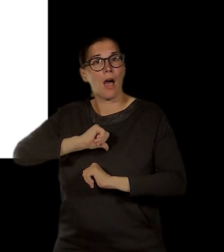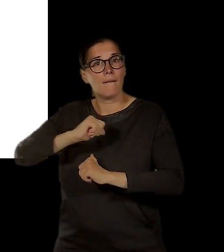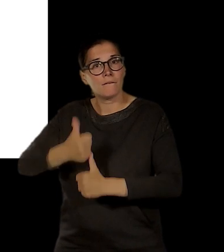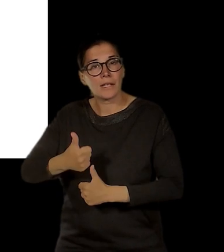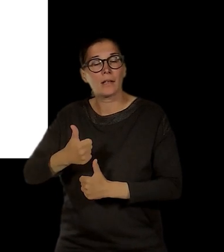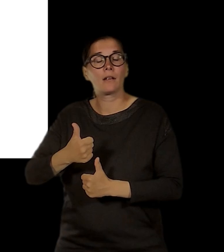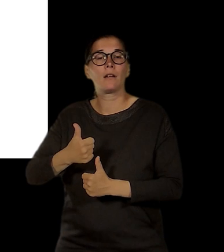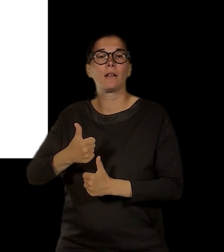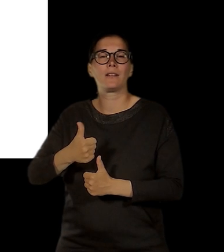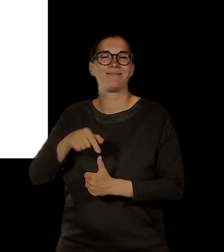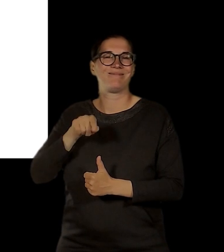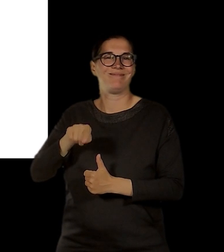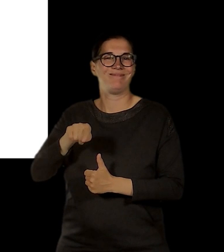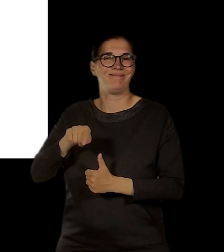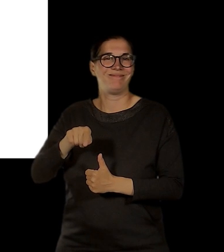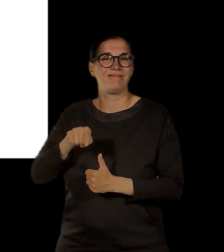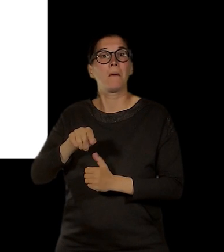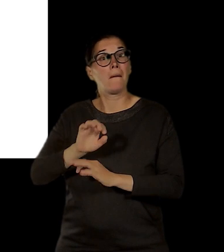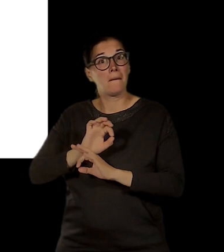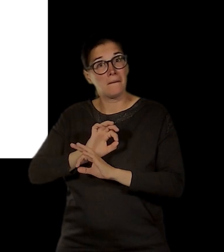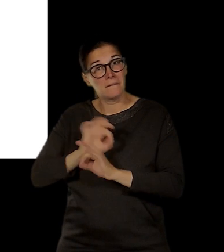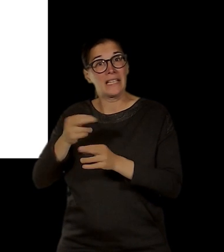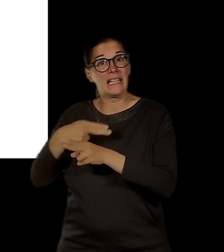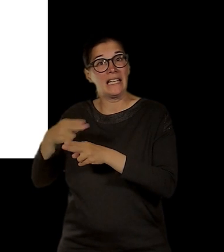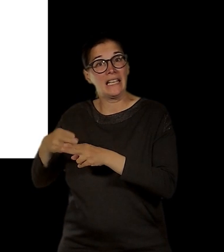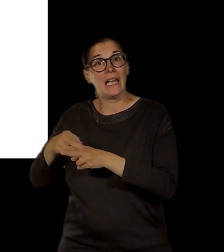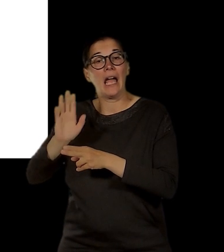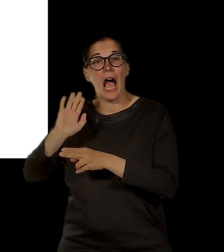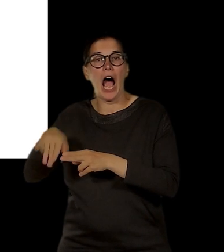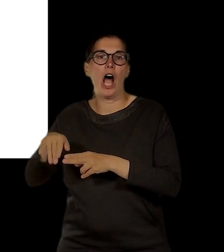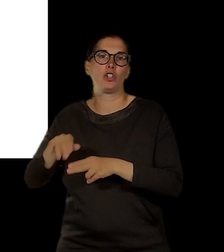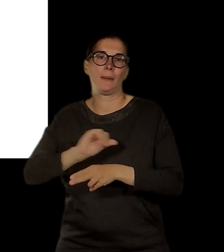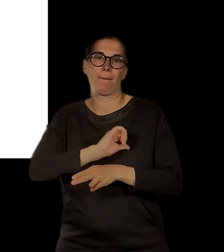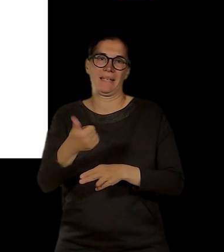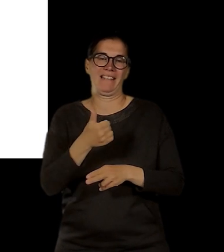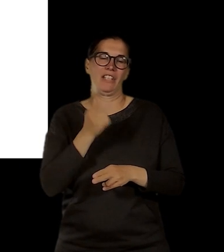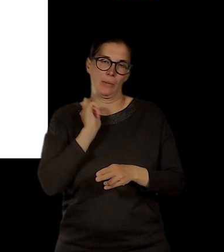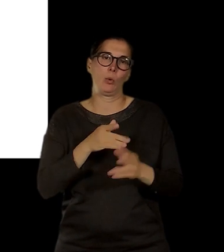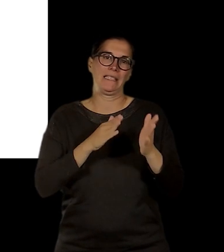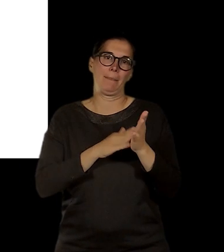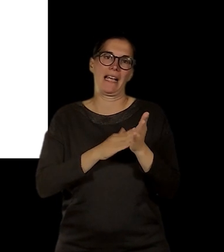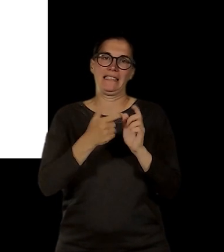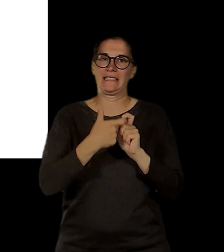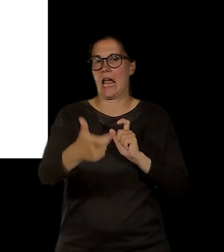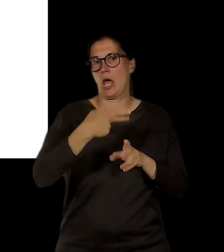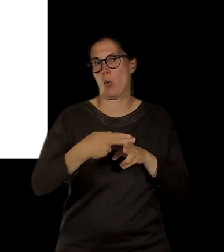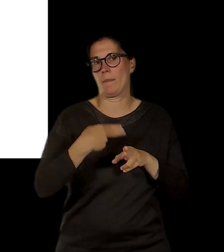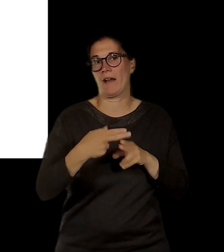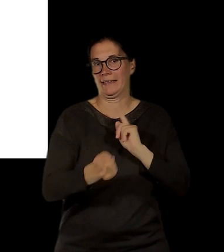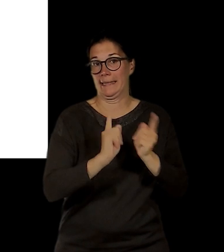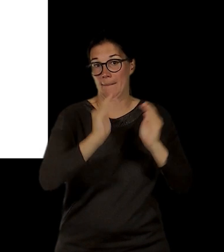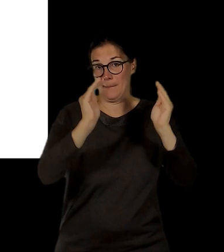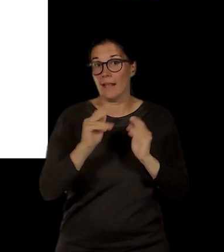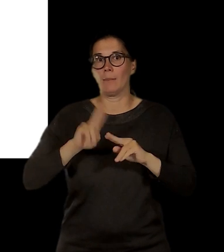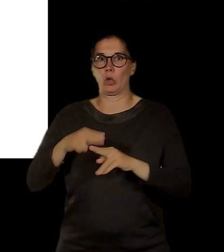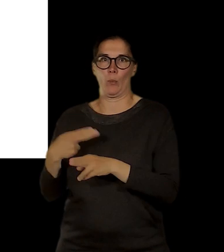který je sice realistický až po skutečně jako snížení toho dopravního tlaku na magistrále, ale přišlo nám tak